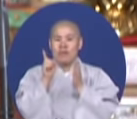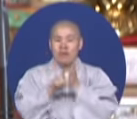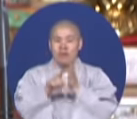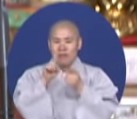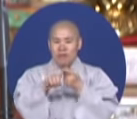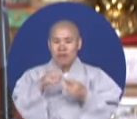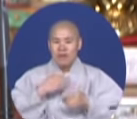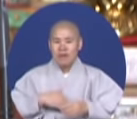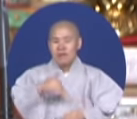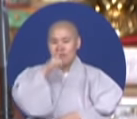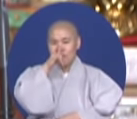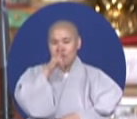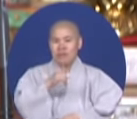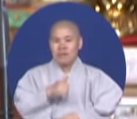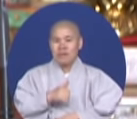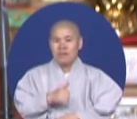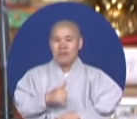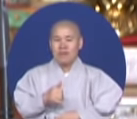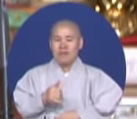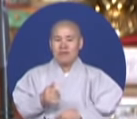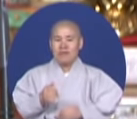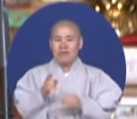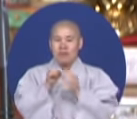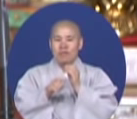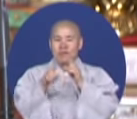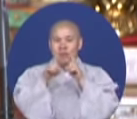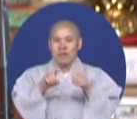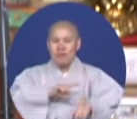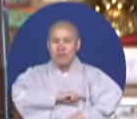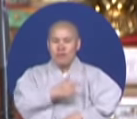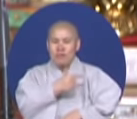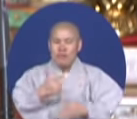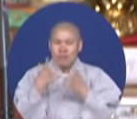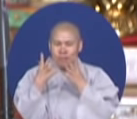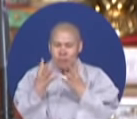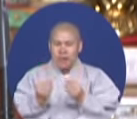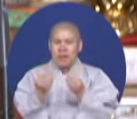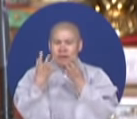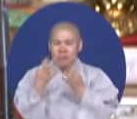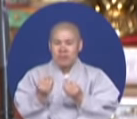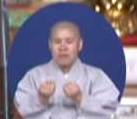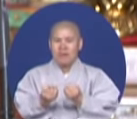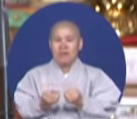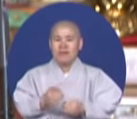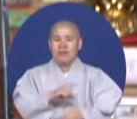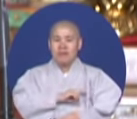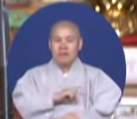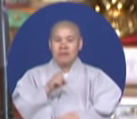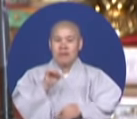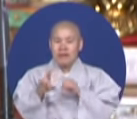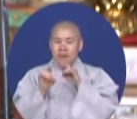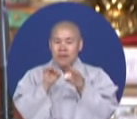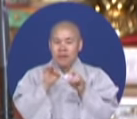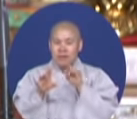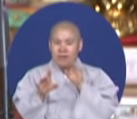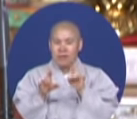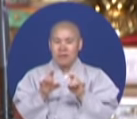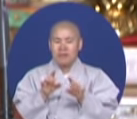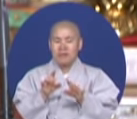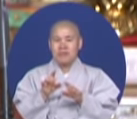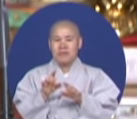있습니다. 절 이름이 굉장히 많은데 그 이름 하나하나가